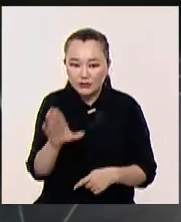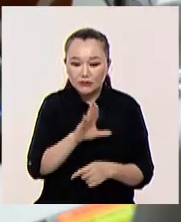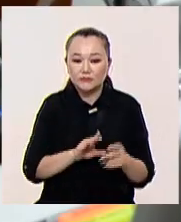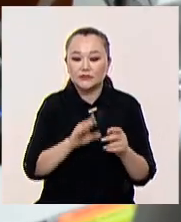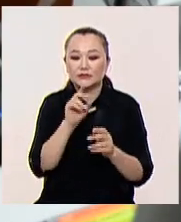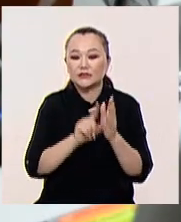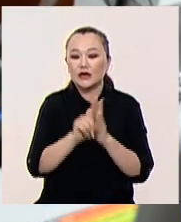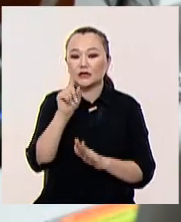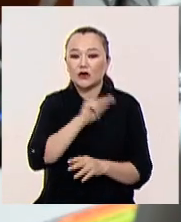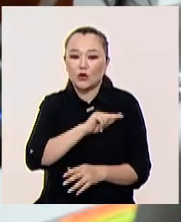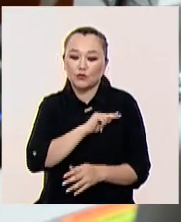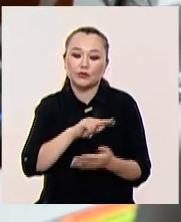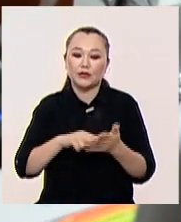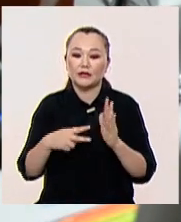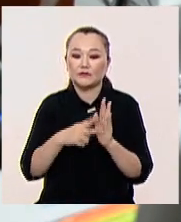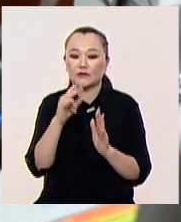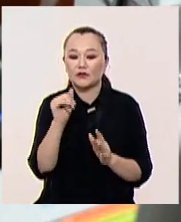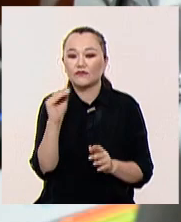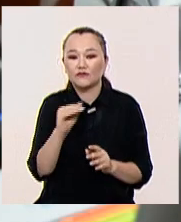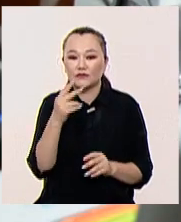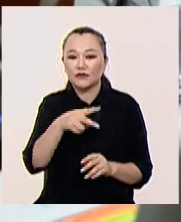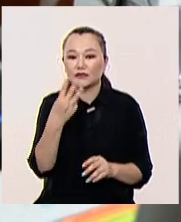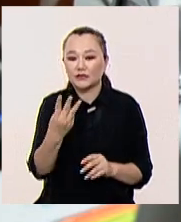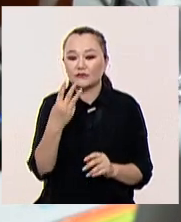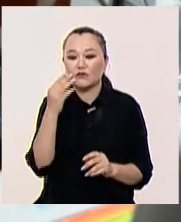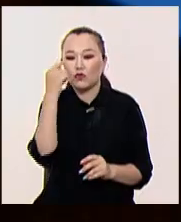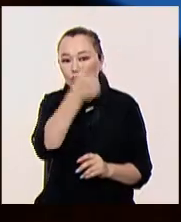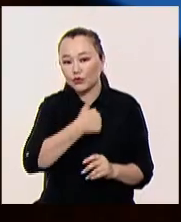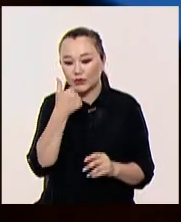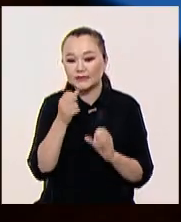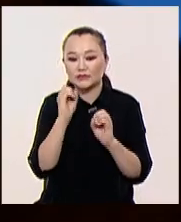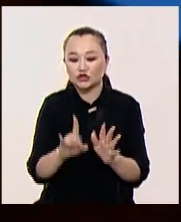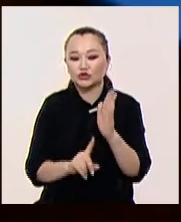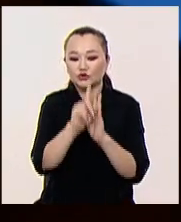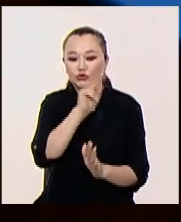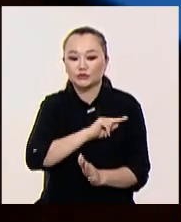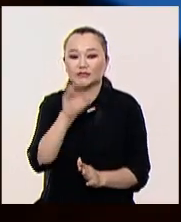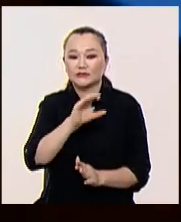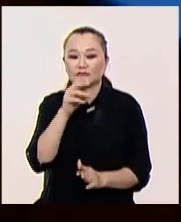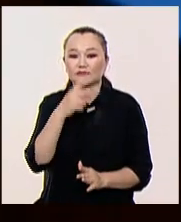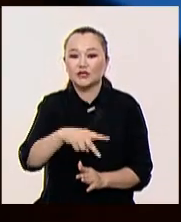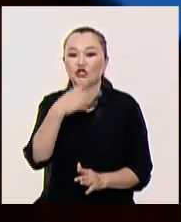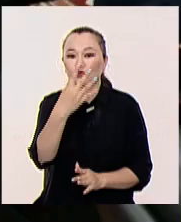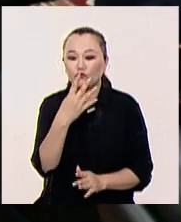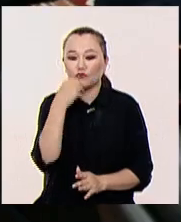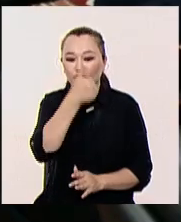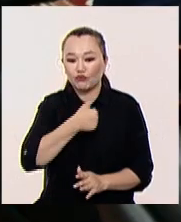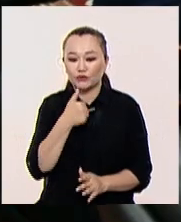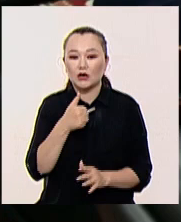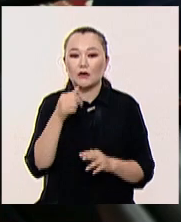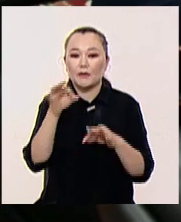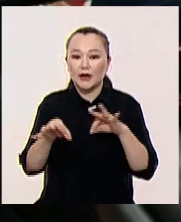Старт строительных работ запланирован на февраль 2023 года, сдача в эксплуатацию в сентябре 2024.